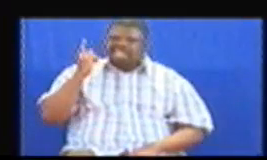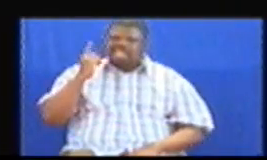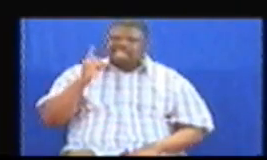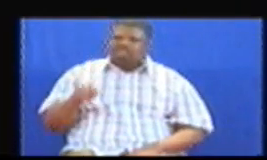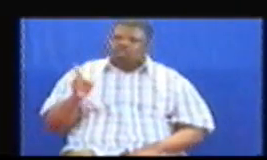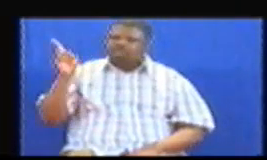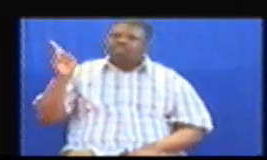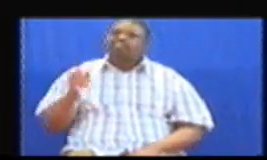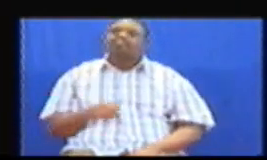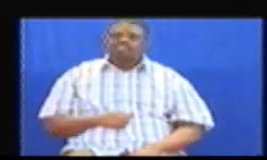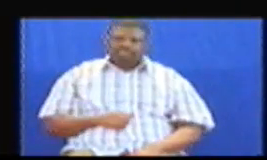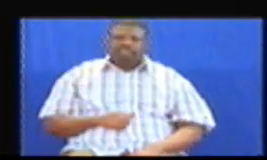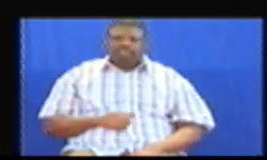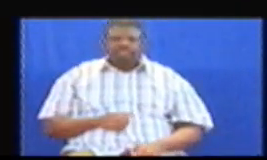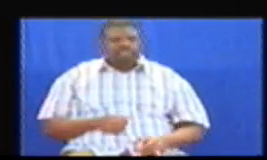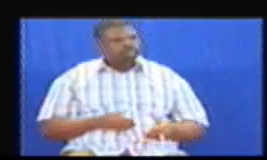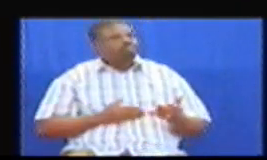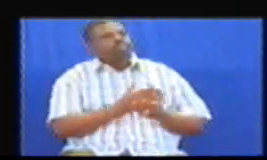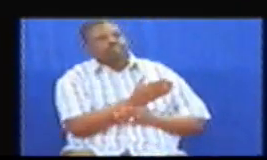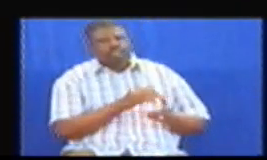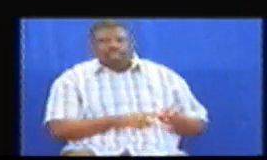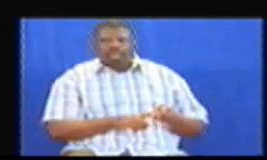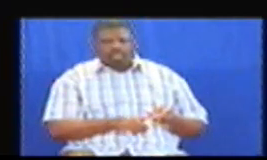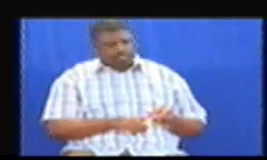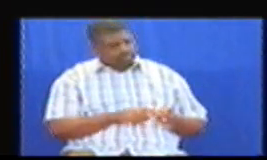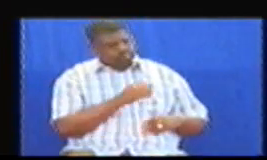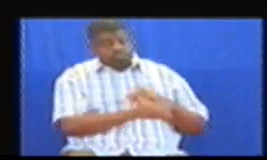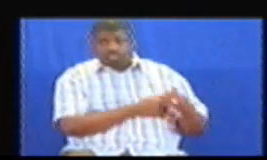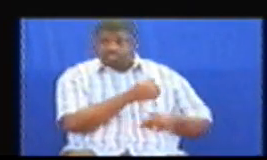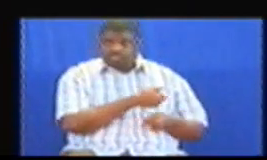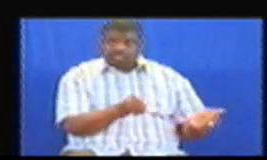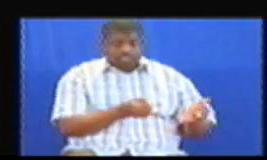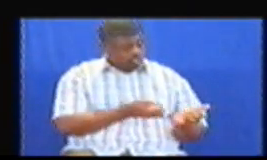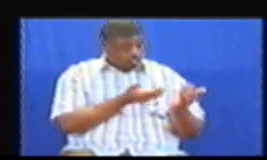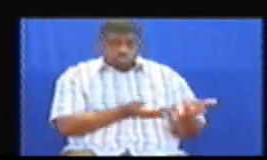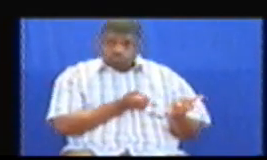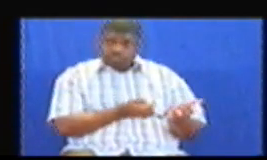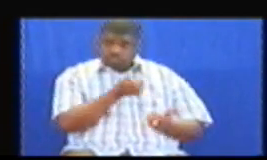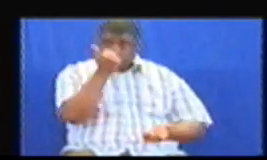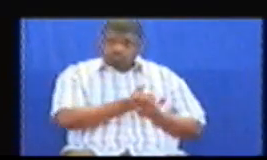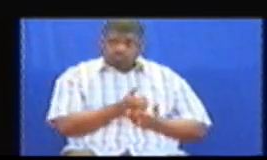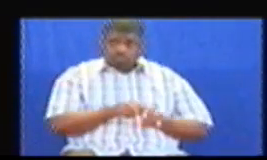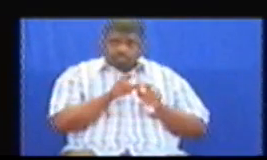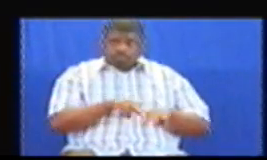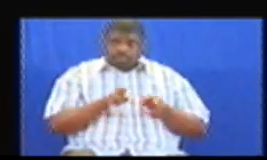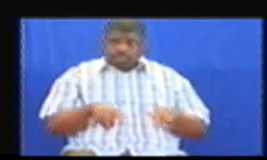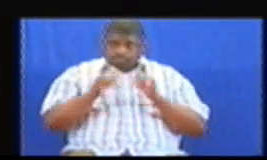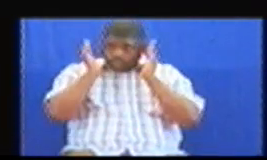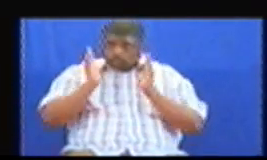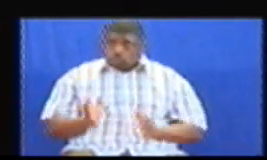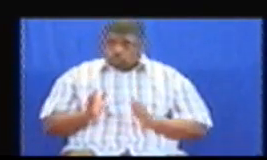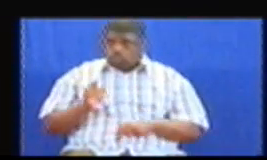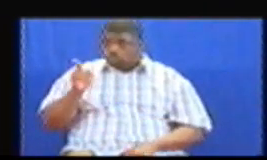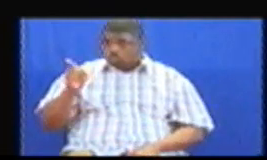kuanzia katika mahakama za mwanzo na kupita kama committal proceeding na zikisubiri kwenda kuamuliwa katika mahakama zetu kuu. Nilikuwa